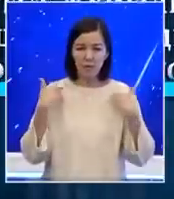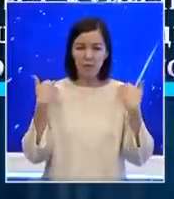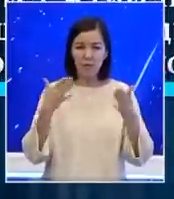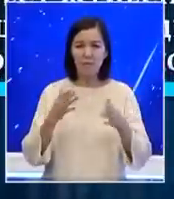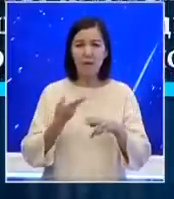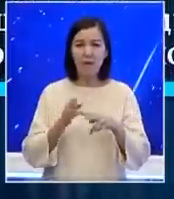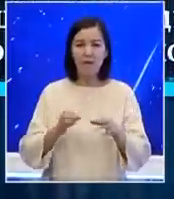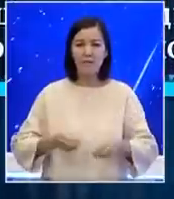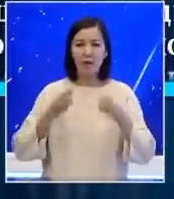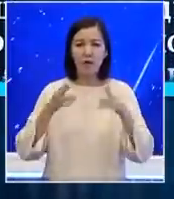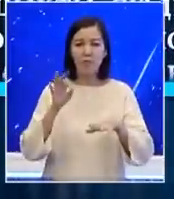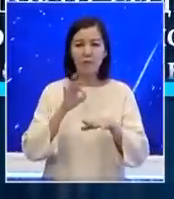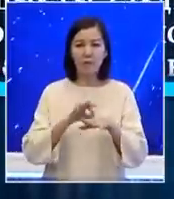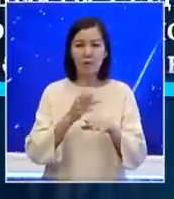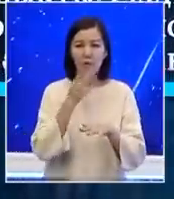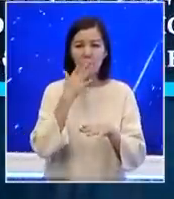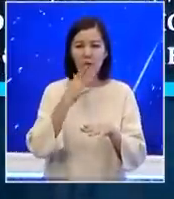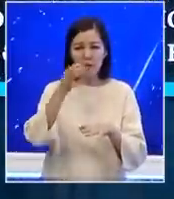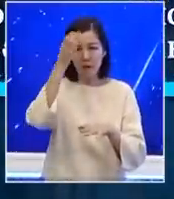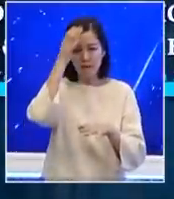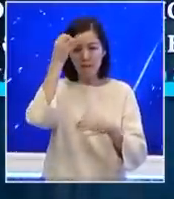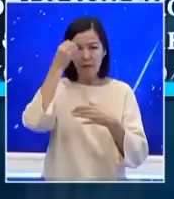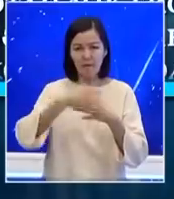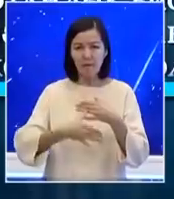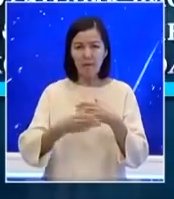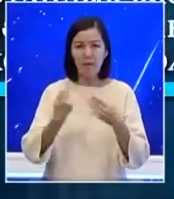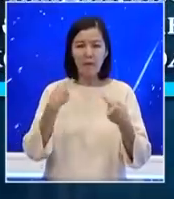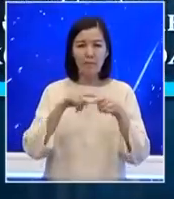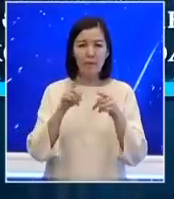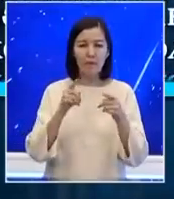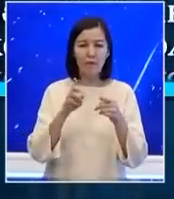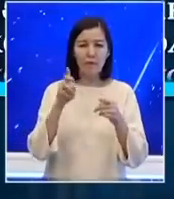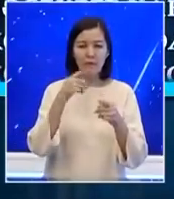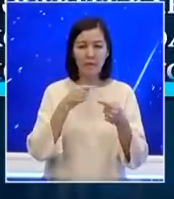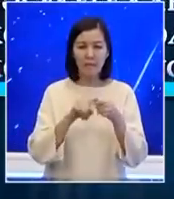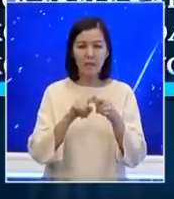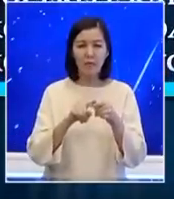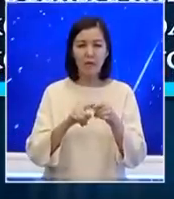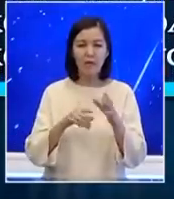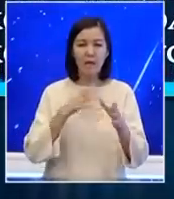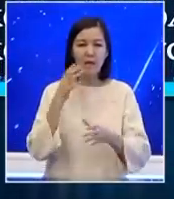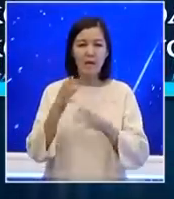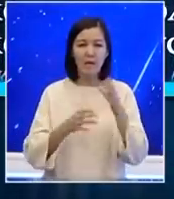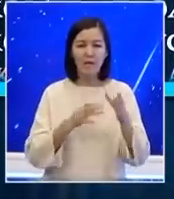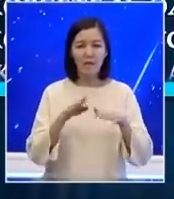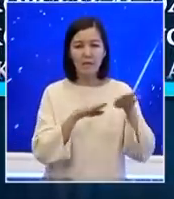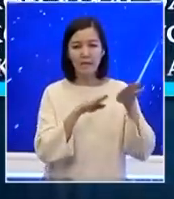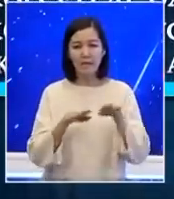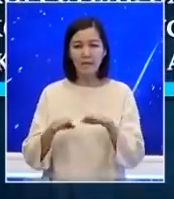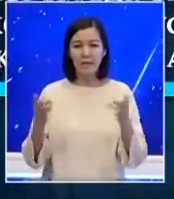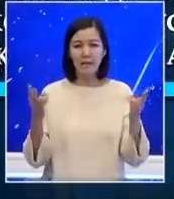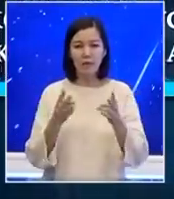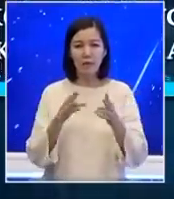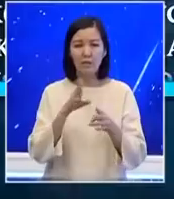қауіпті инфекциялар ұлттық ғылыми орталығы мен ұлттық биотехнология орталығының ғалымдары халықаралық стандарттарға сай келетін қажетті